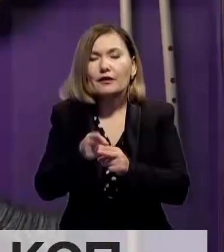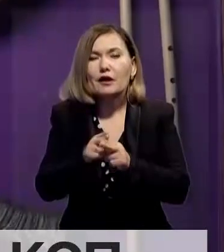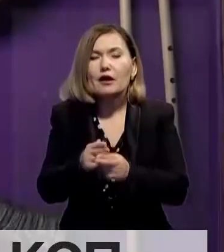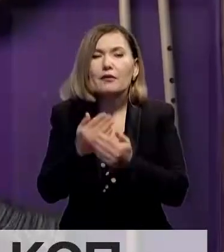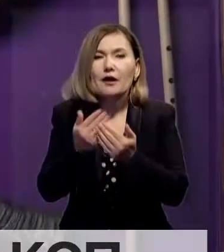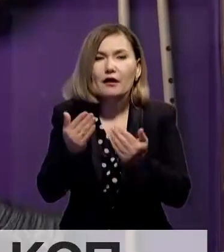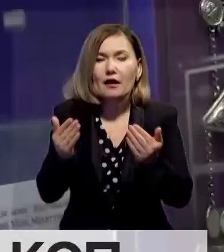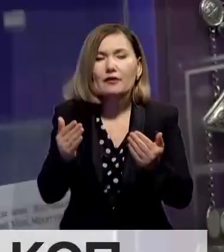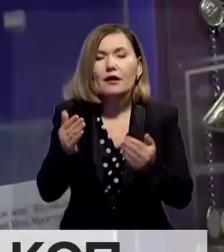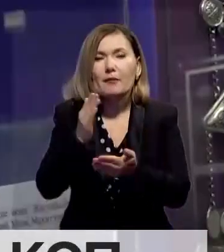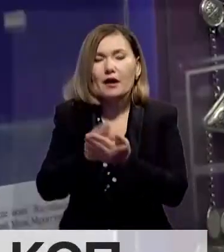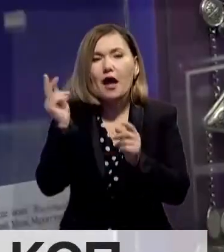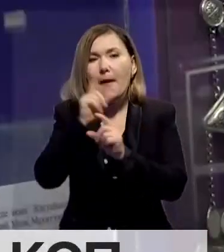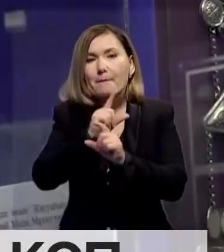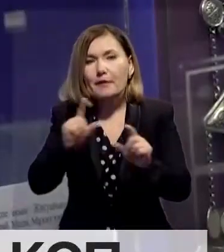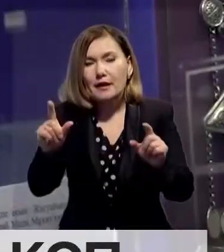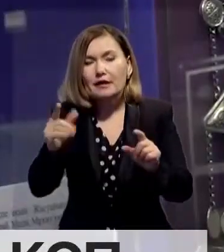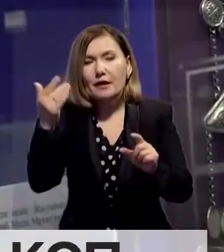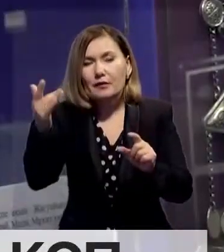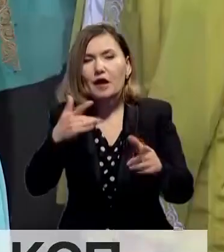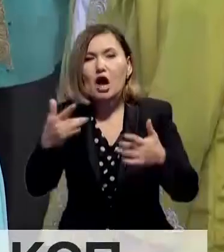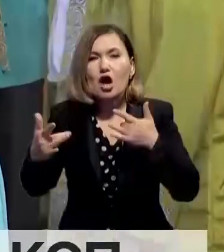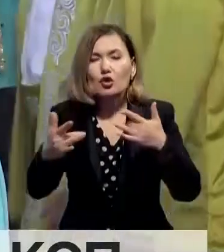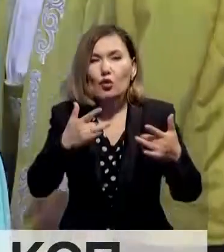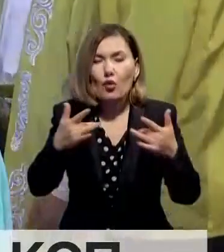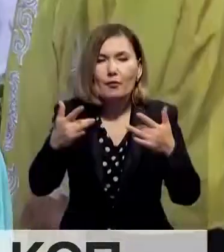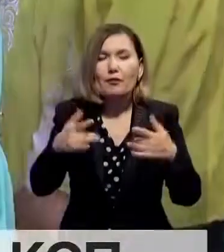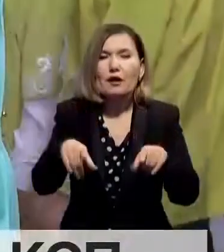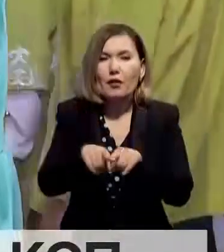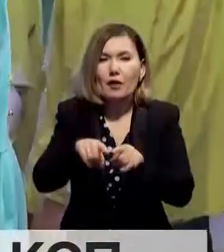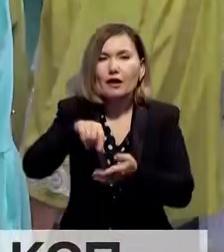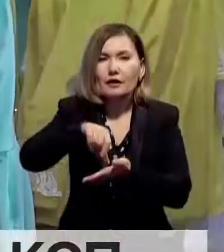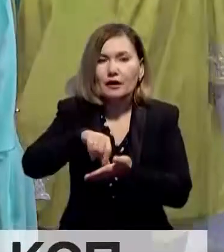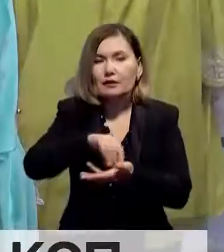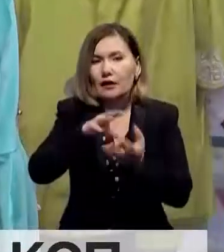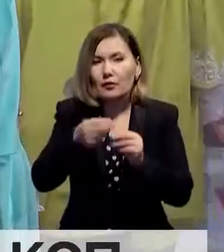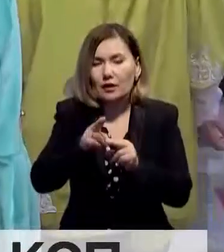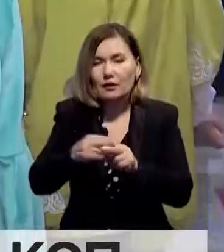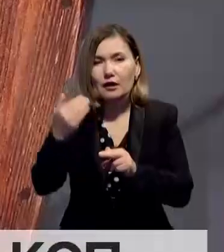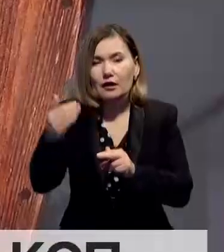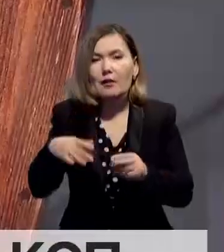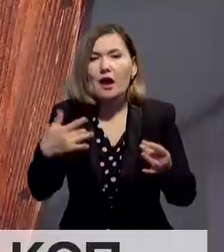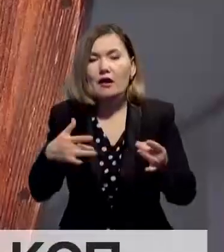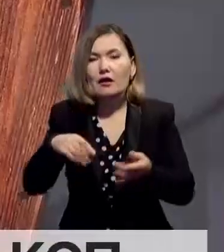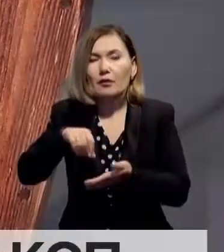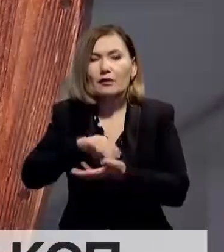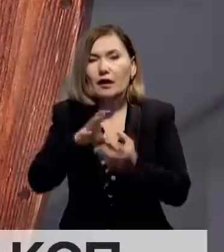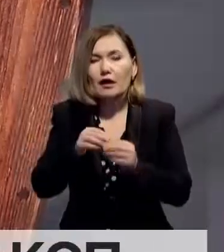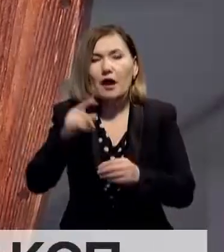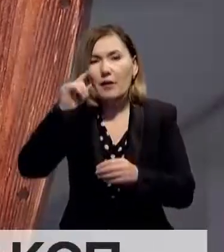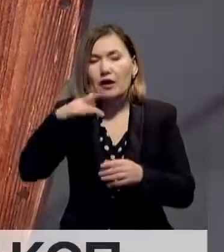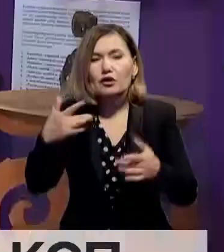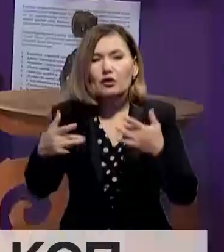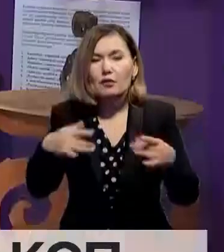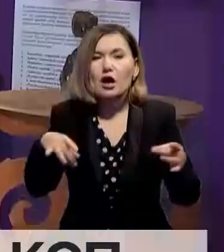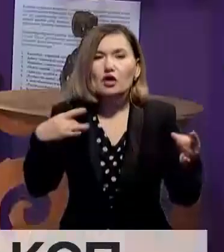ән мектебін қалыптастырған өнерпаздардың домбыраларының көшірмесі сақталған. Аса маңызды жәдігерлердің қатарында атақты әншілердің де